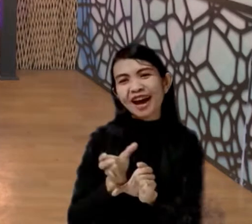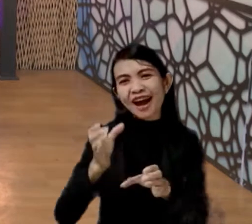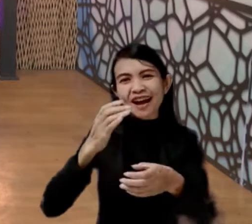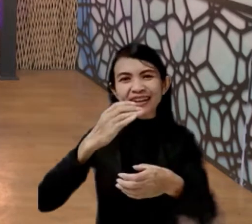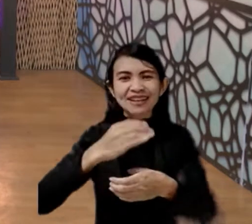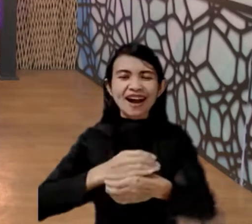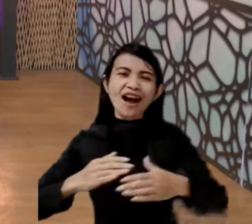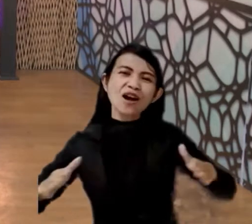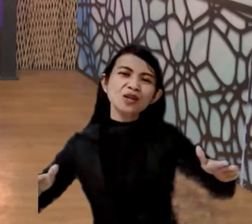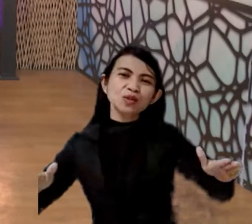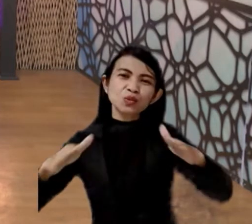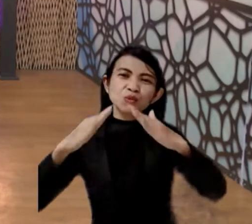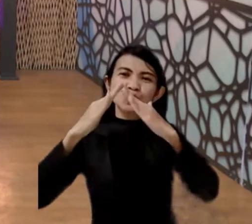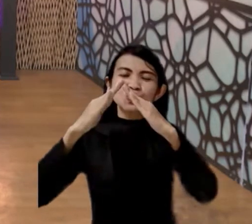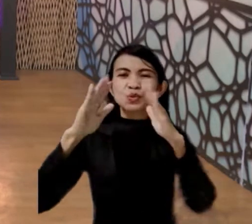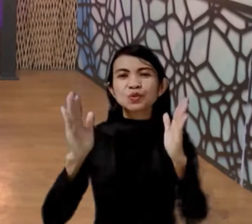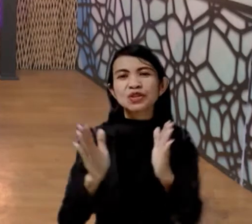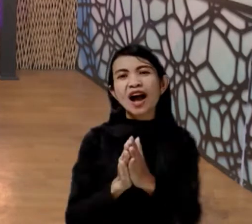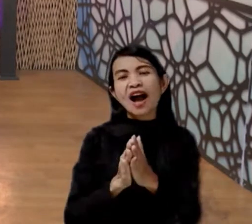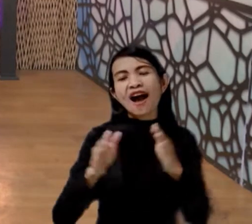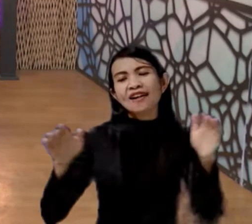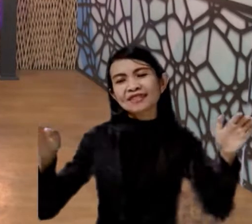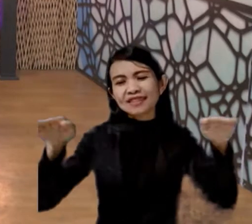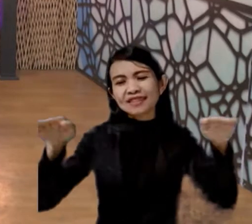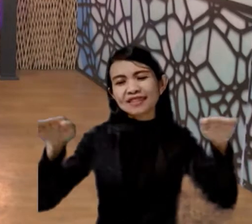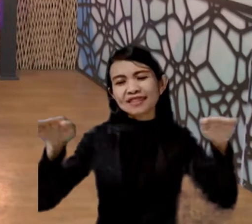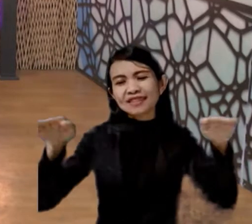Ciptakan gunung dan